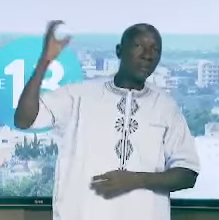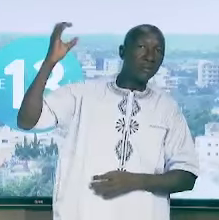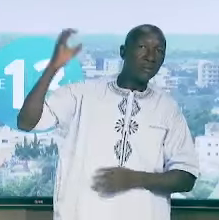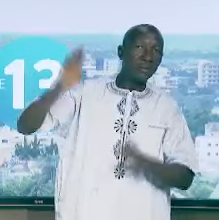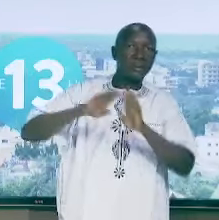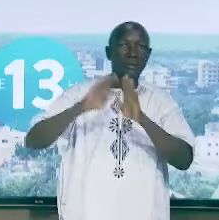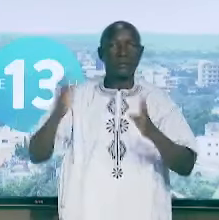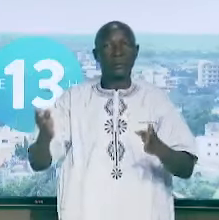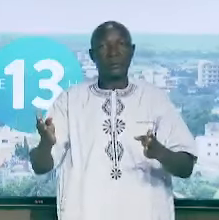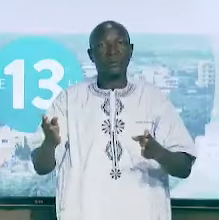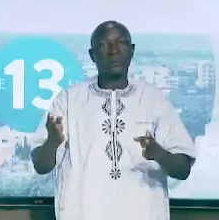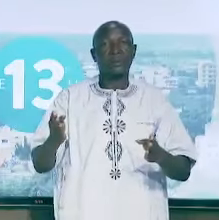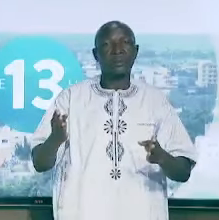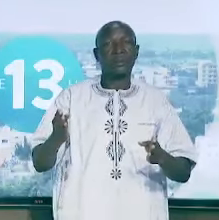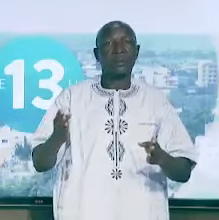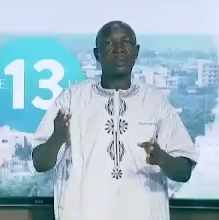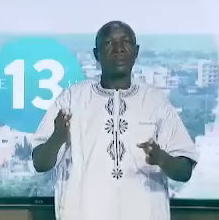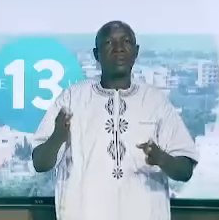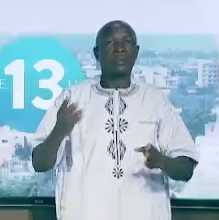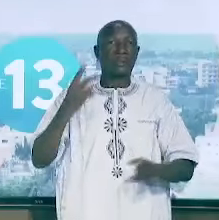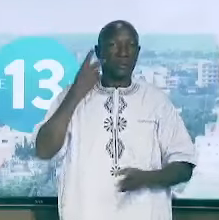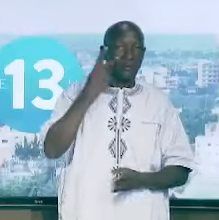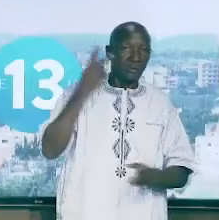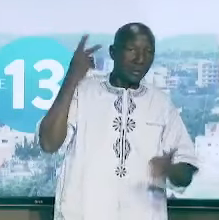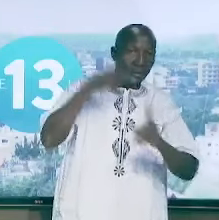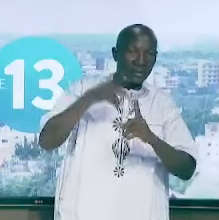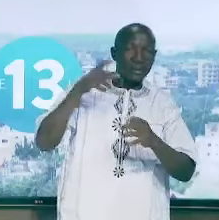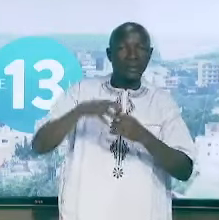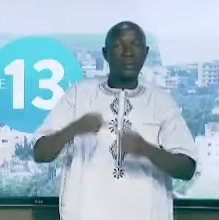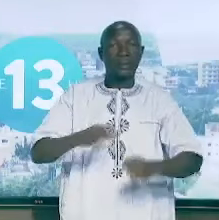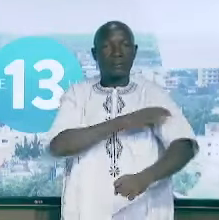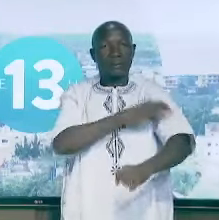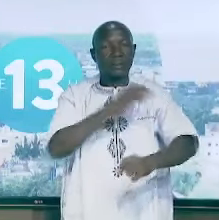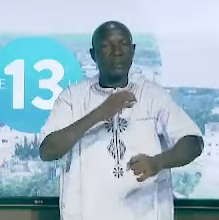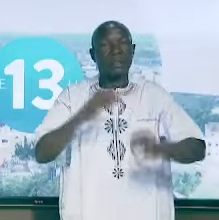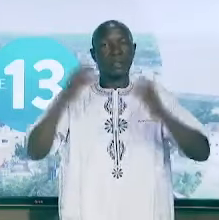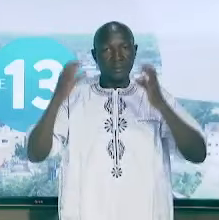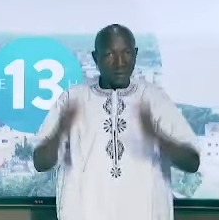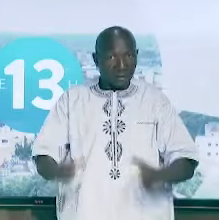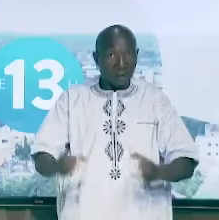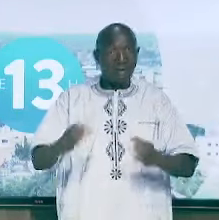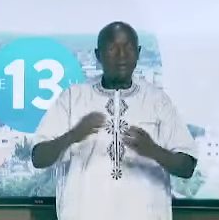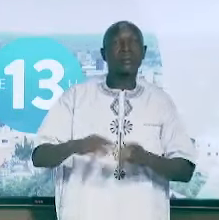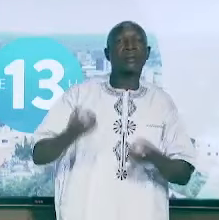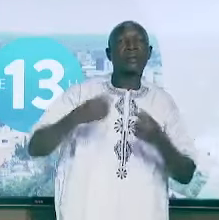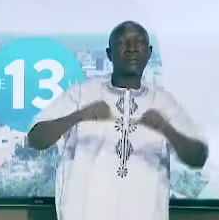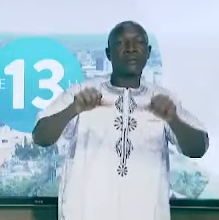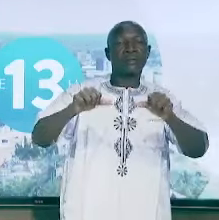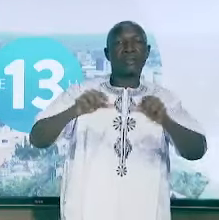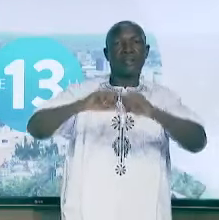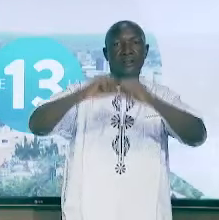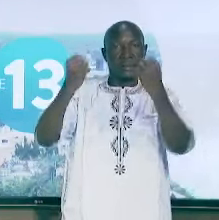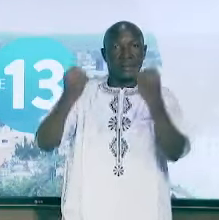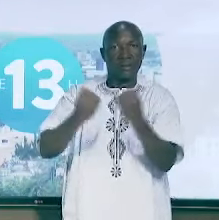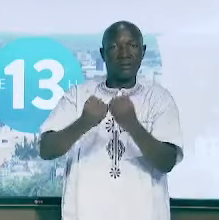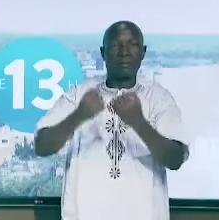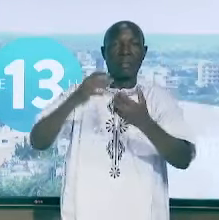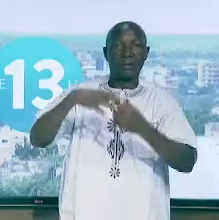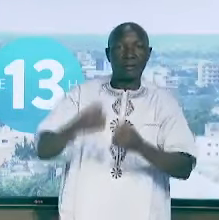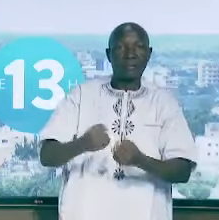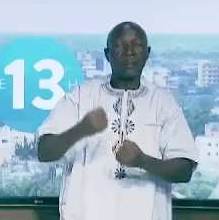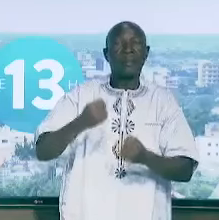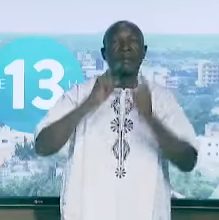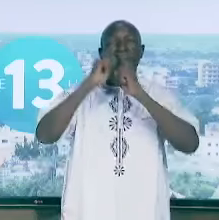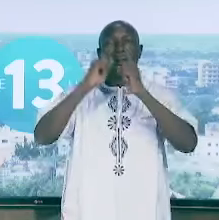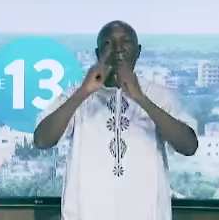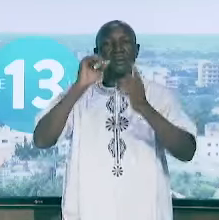Dédougou. La session vise le renforcement des capacités des membres qui constituent donc la section en question. Nous en parlons